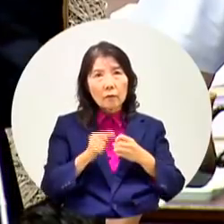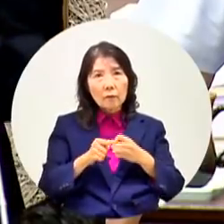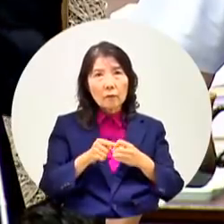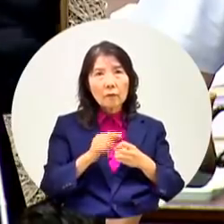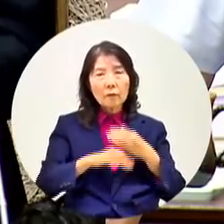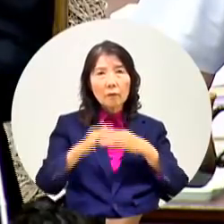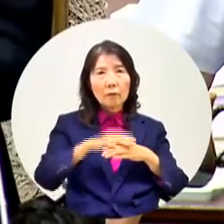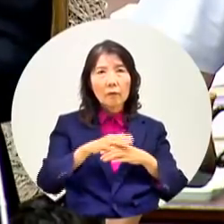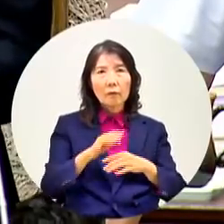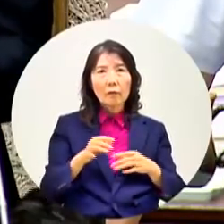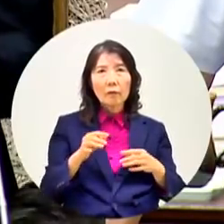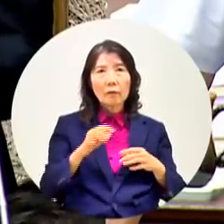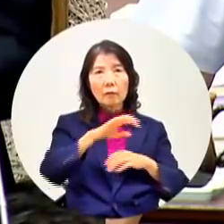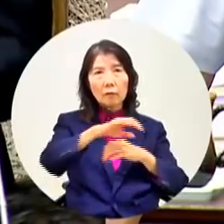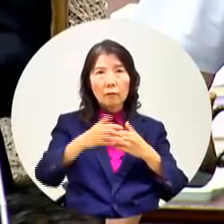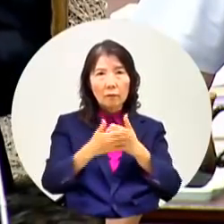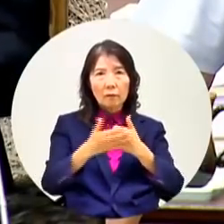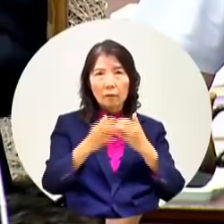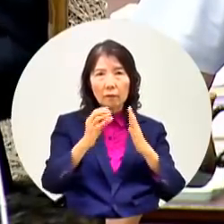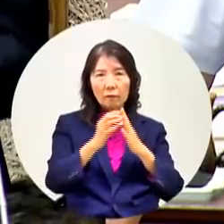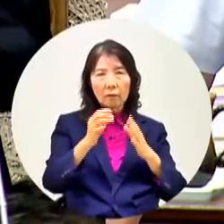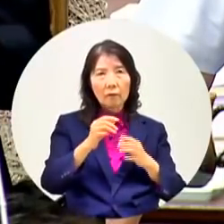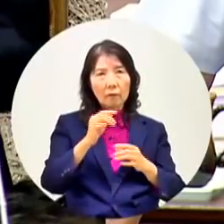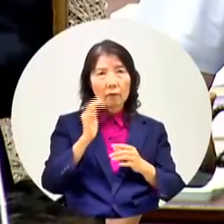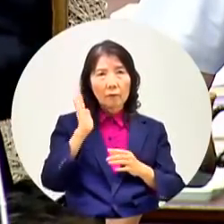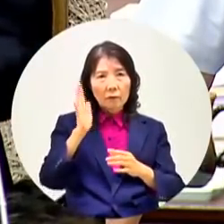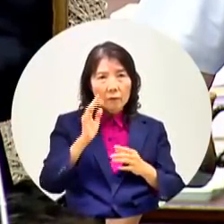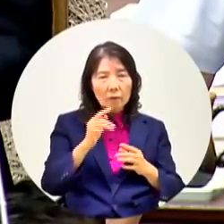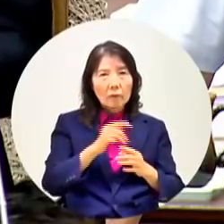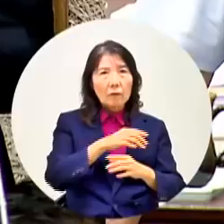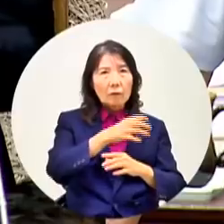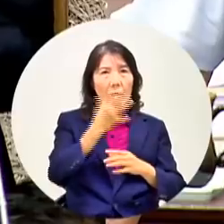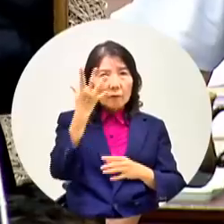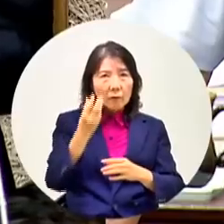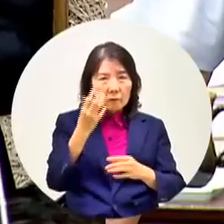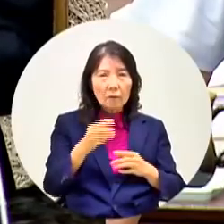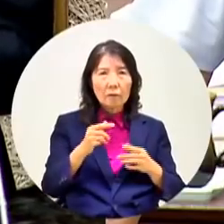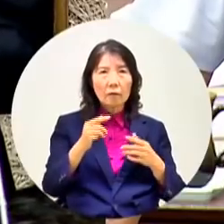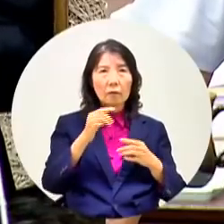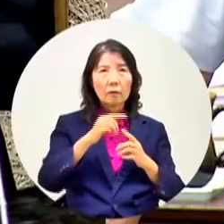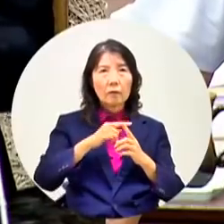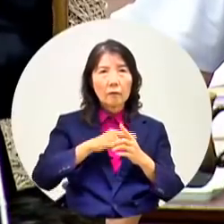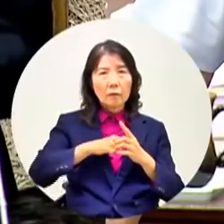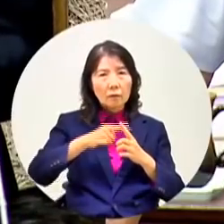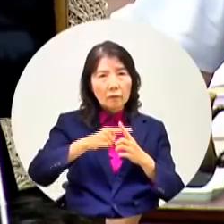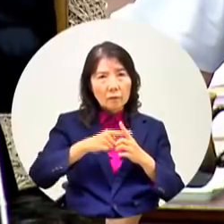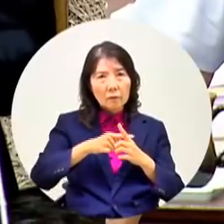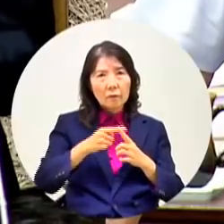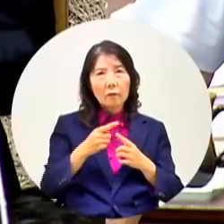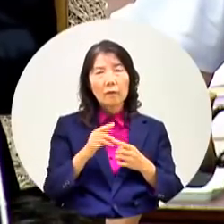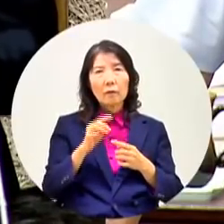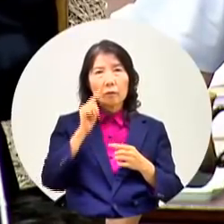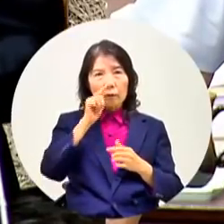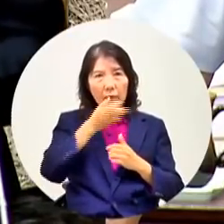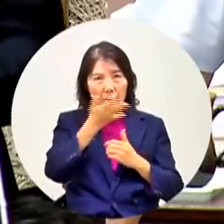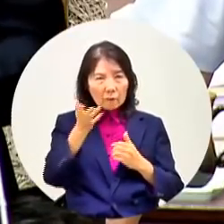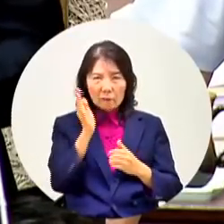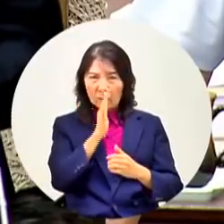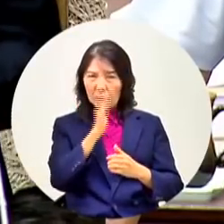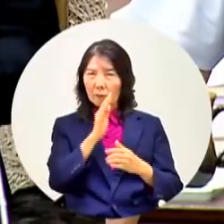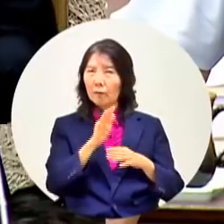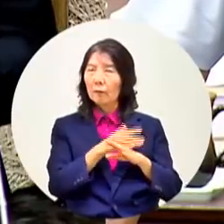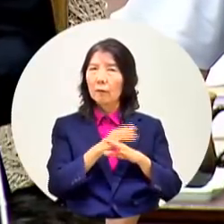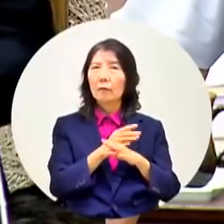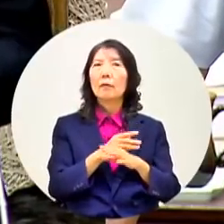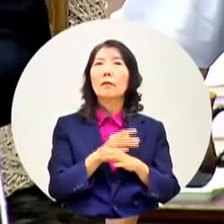局一起来合作，到底水量跟水质怎么去搭配，然后达到这个不会污染、不会发臭这样子一个目